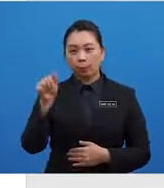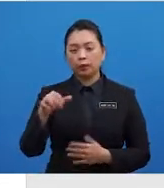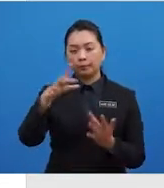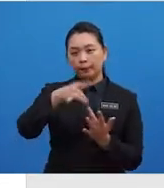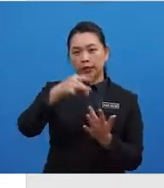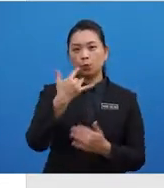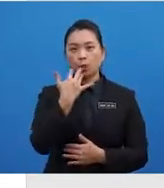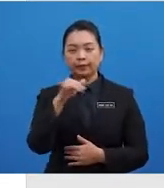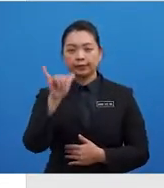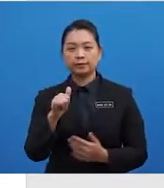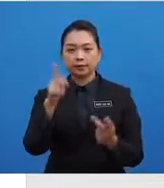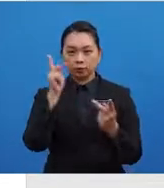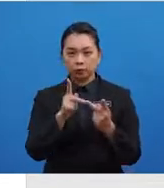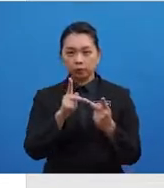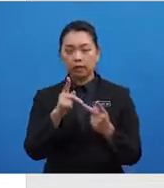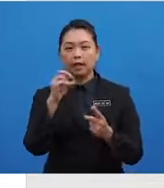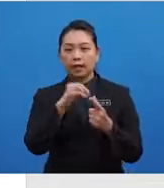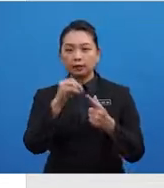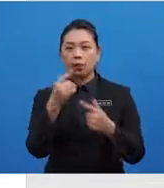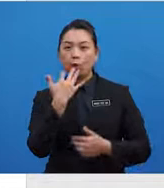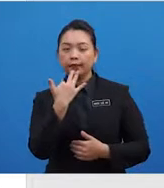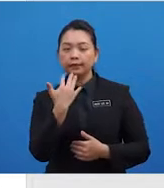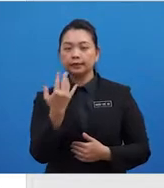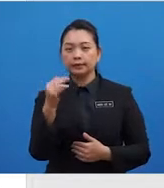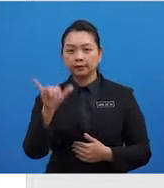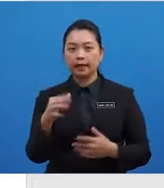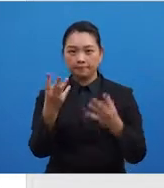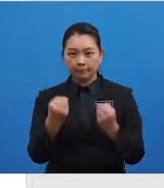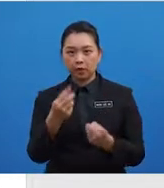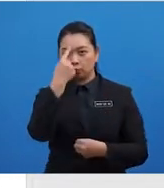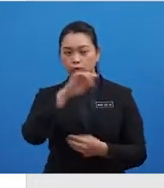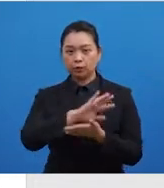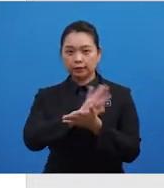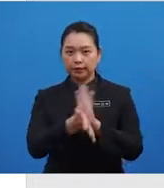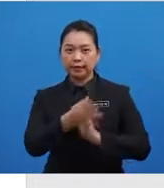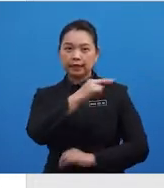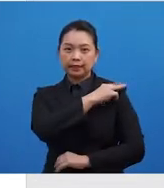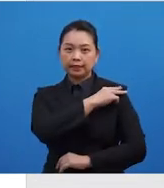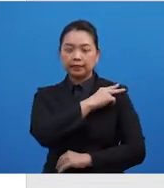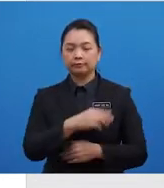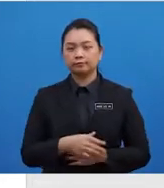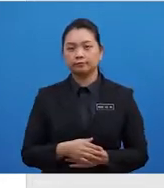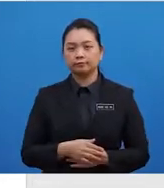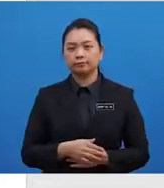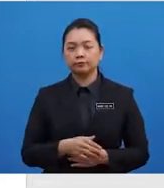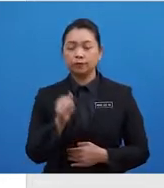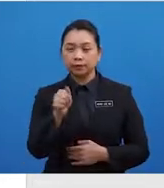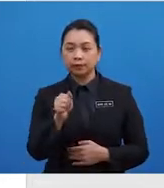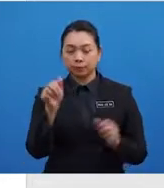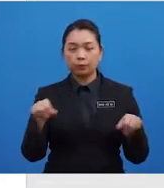warna yang sesuai ataupun warna yang dikehendaki untuk dijadikan kaki sebab ini kreativiti masing-masing